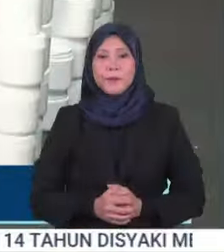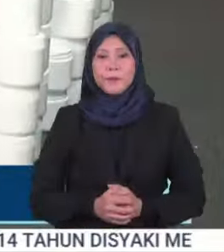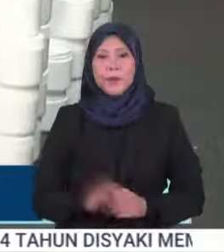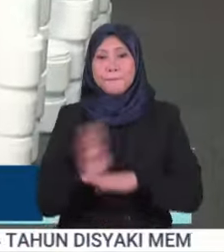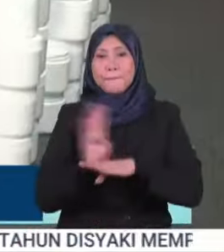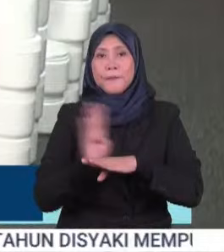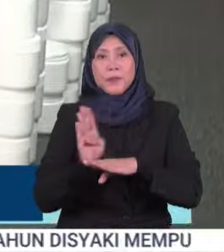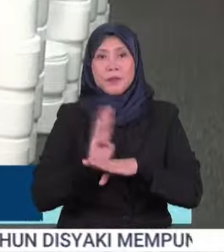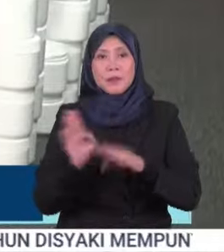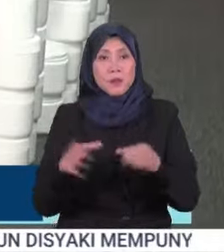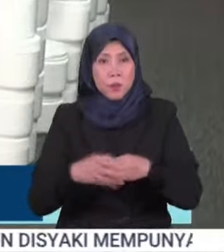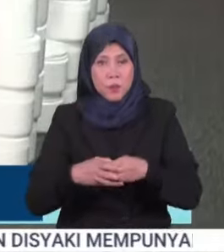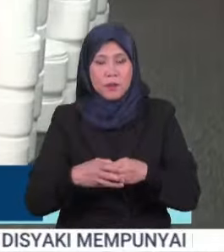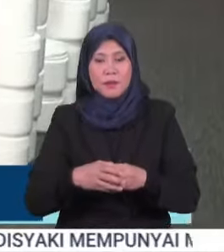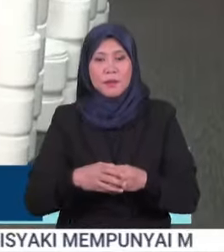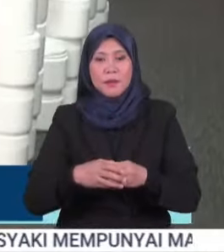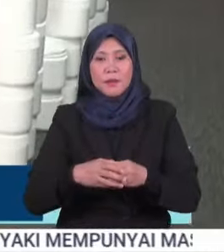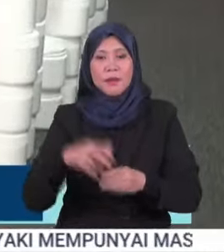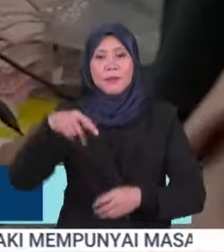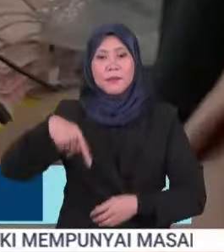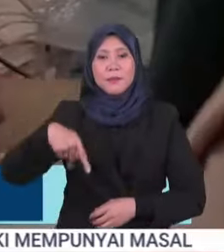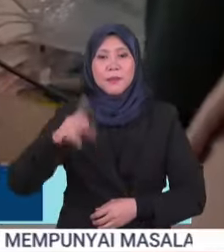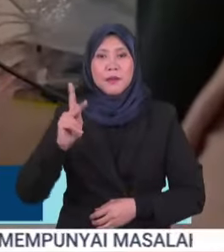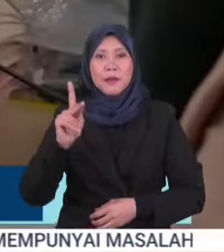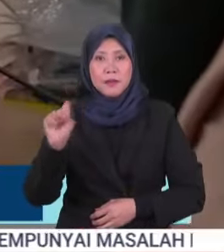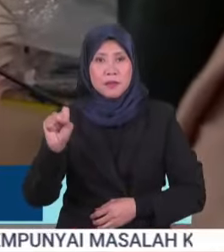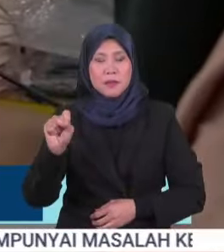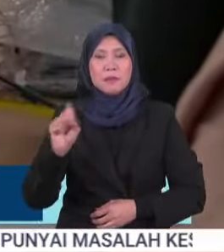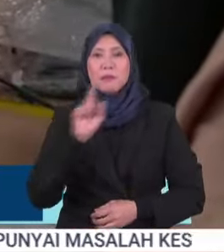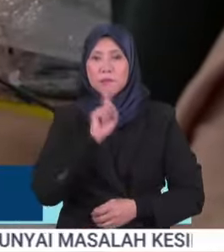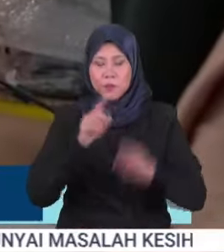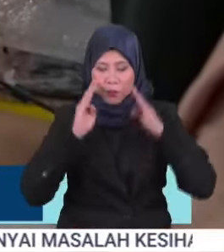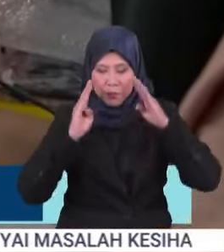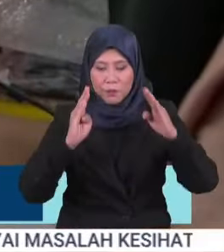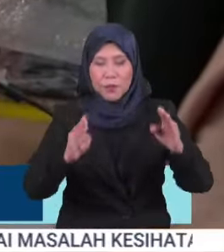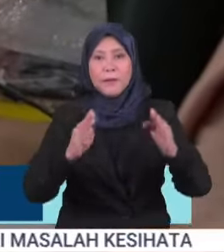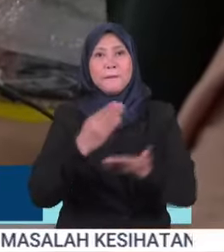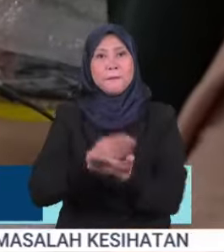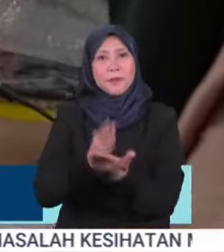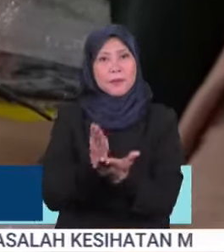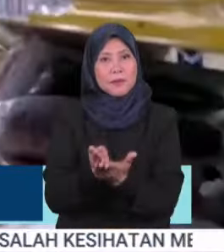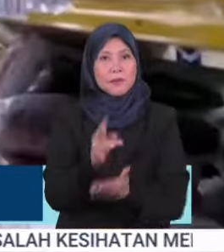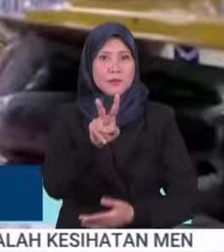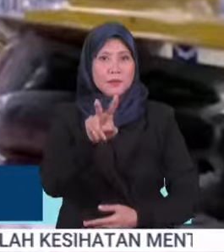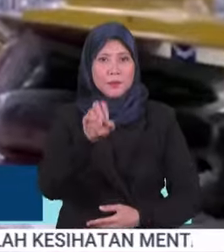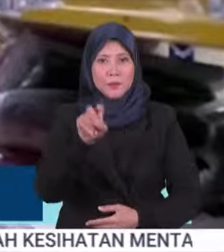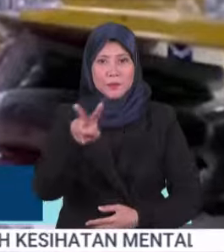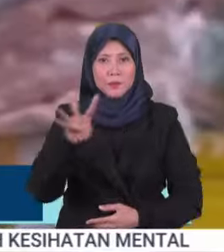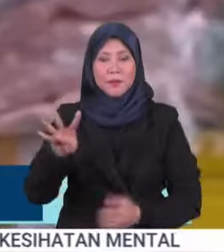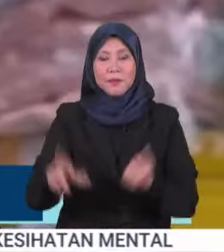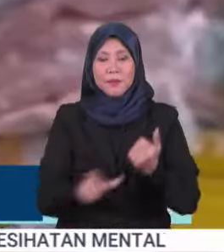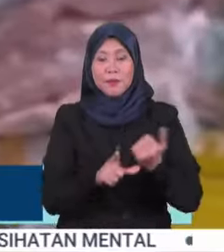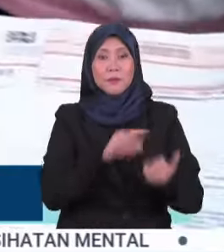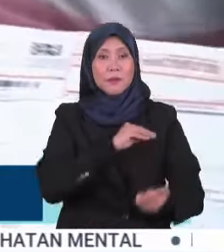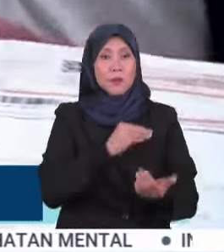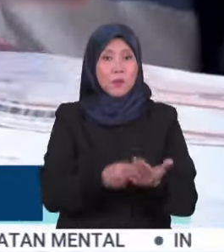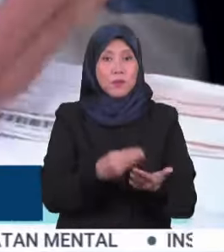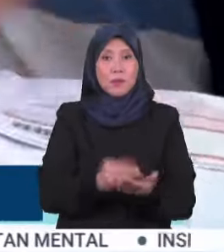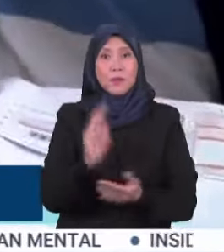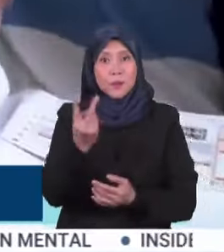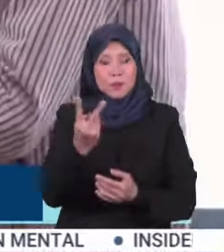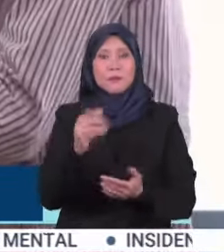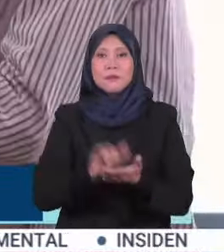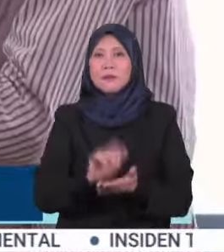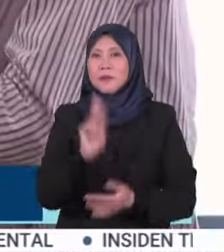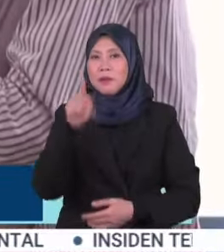Perusahaan kecil dan sederhana KPS akan diberi tumpuan dalam belanjawan 2024. Menurut Timbalan Menteri Kewangan 2, ia